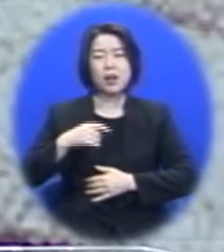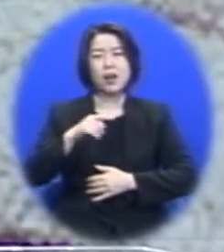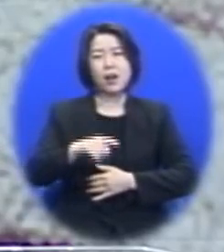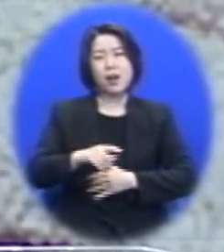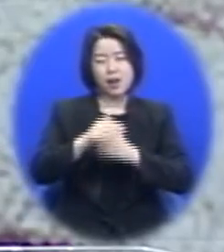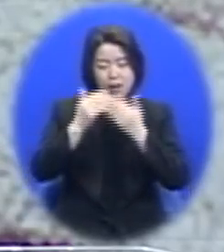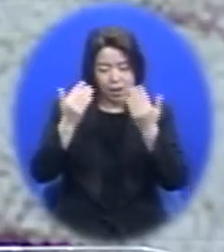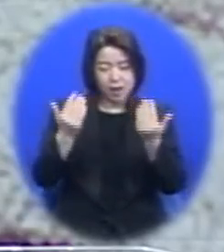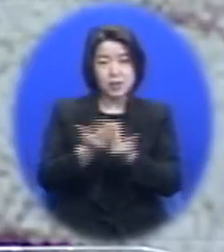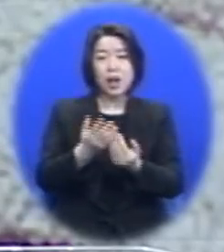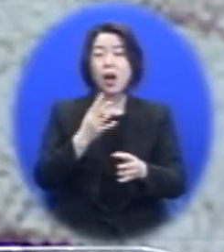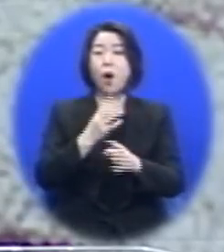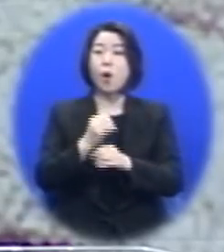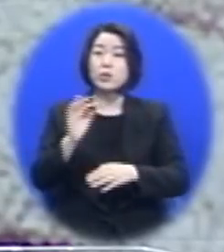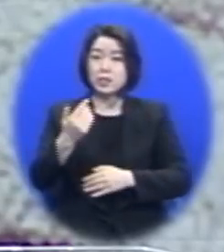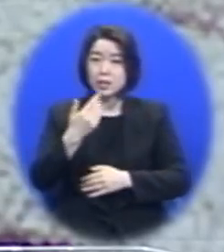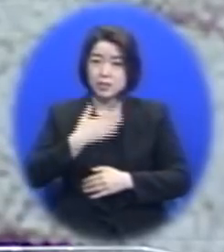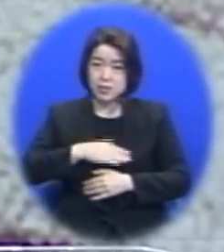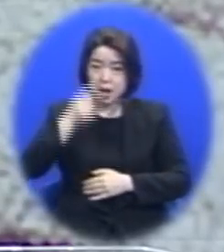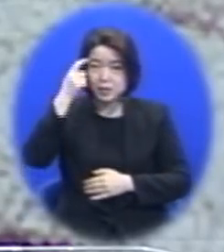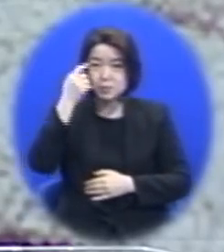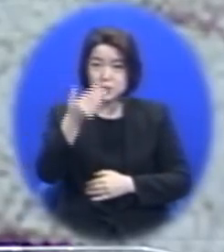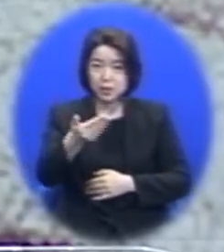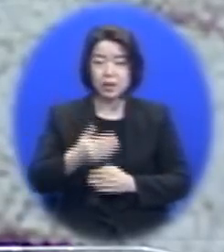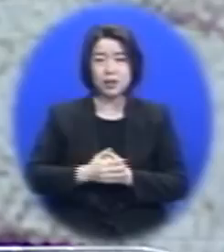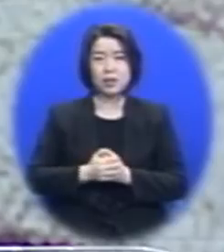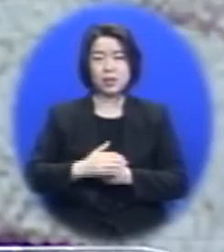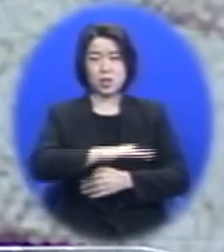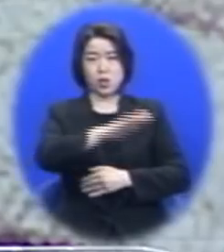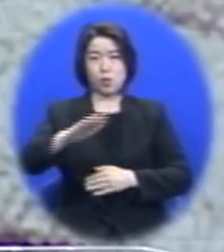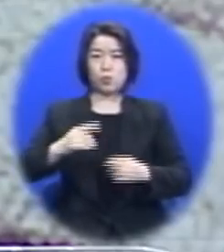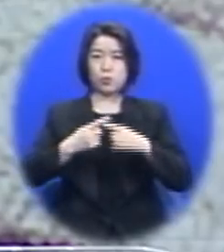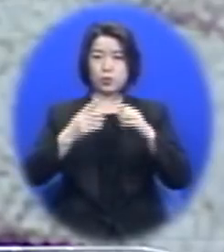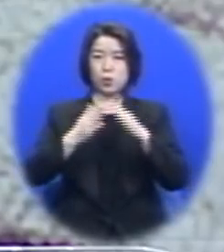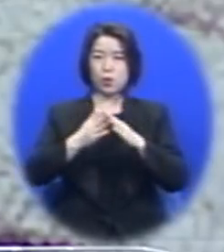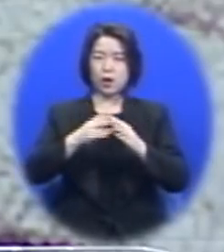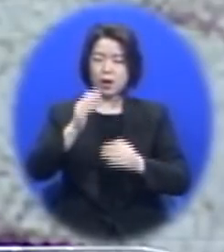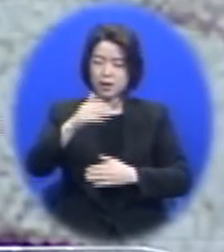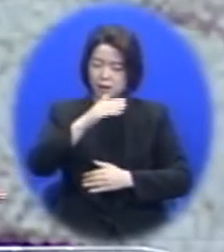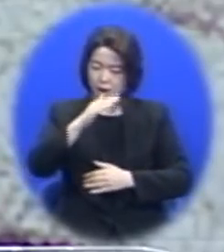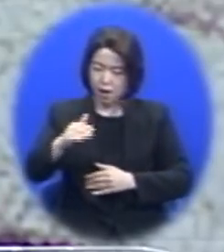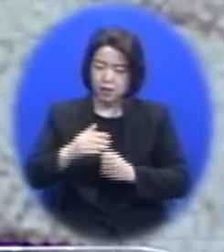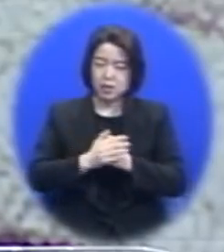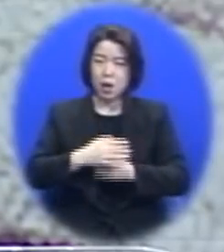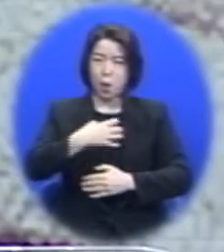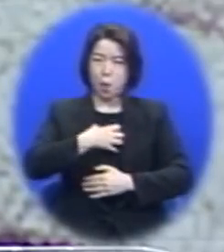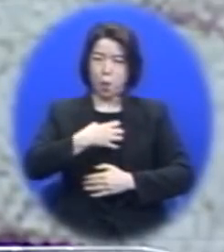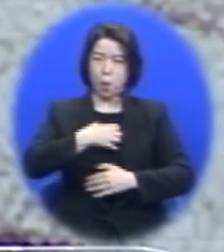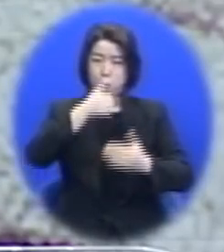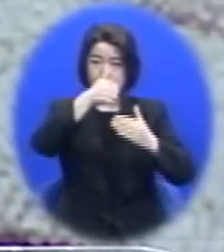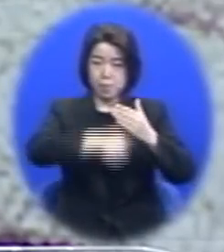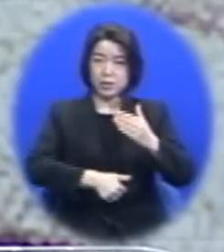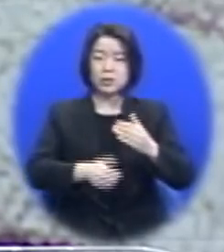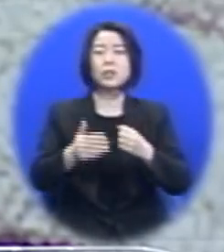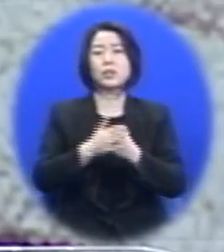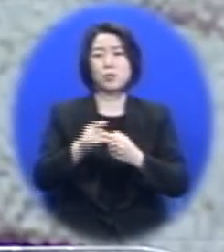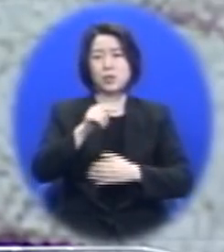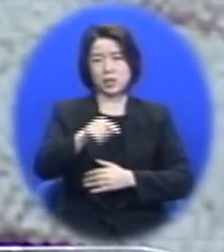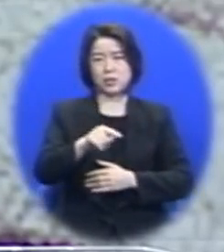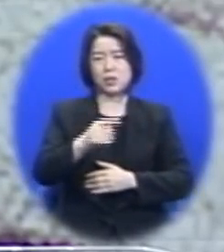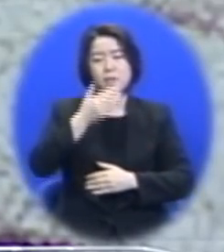언제 그렇게 되었는지 아십니까 우리교회 다 절대 절명의 위기에 빠져 썼기 때문에 그렇게 된